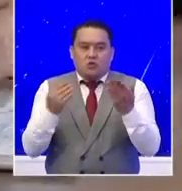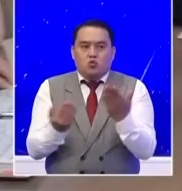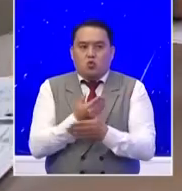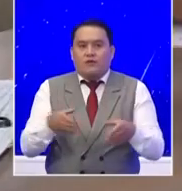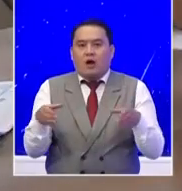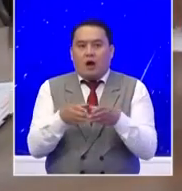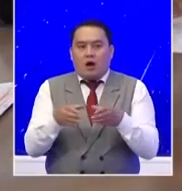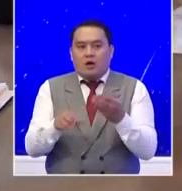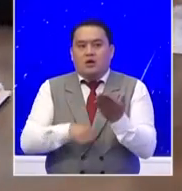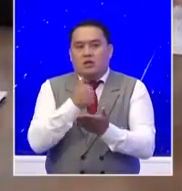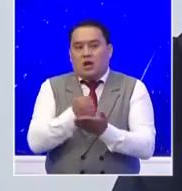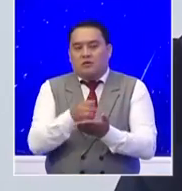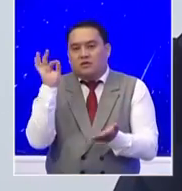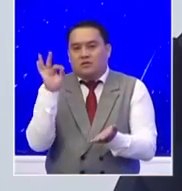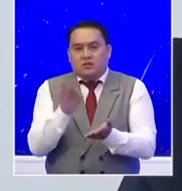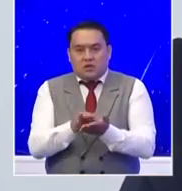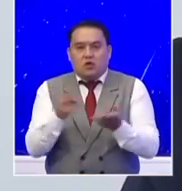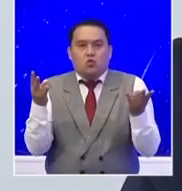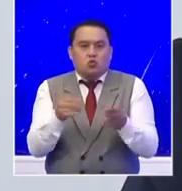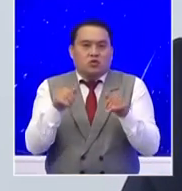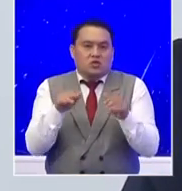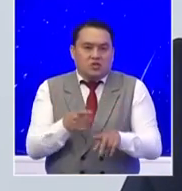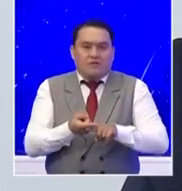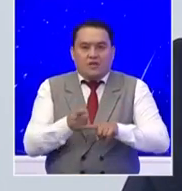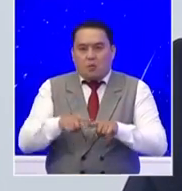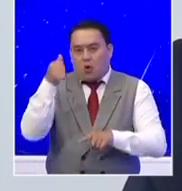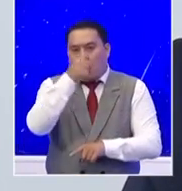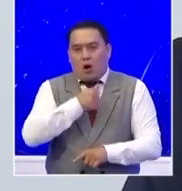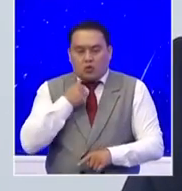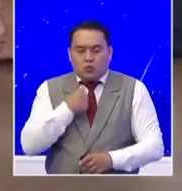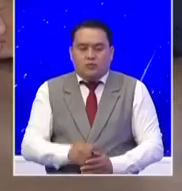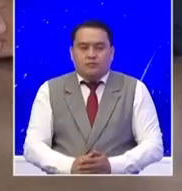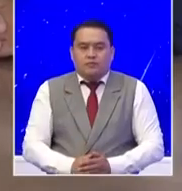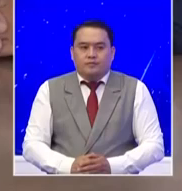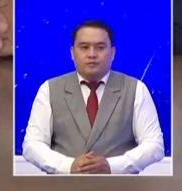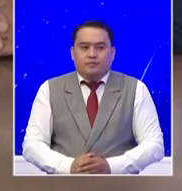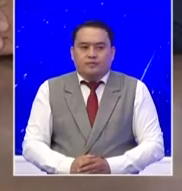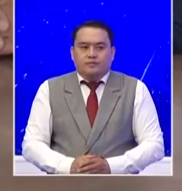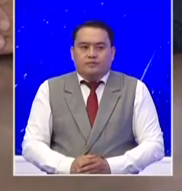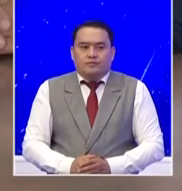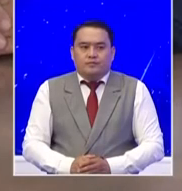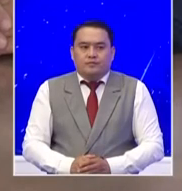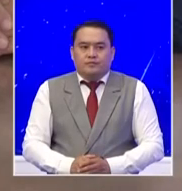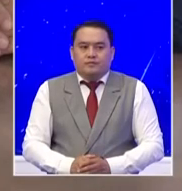коллективом, озвучив основные задачи, которые необходимо решить в этом году. Среди них и несколько больших проектов.